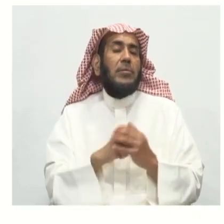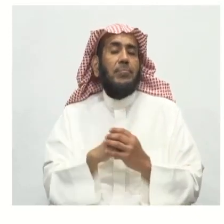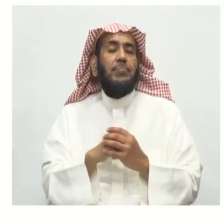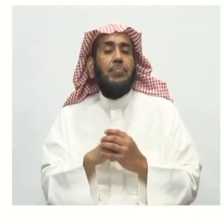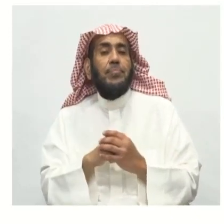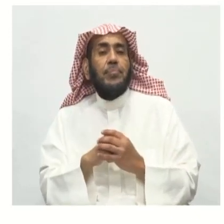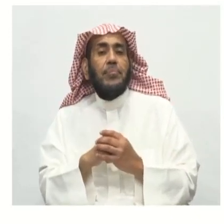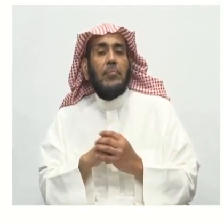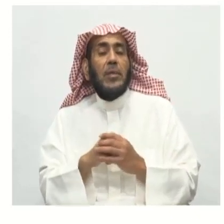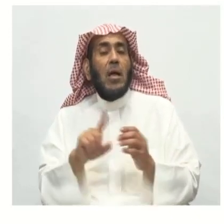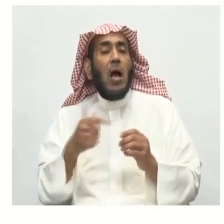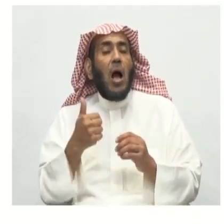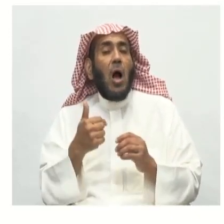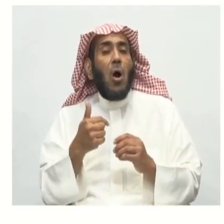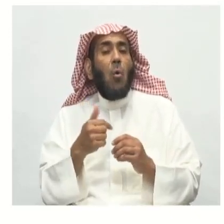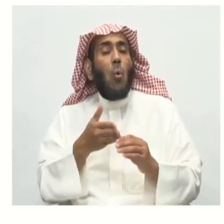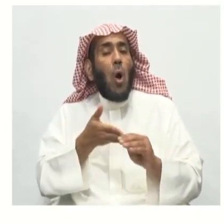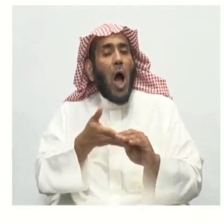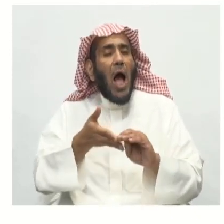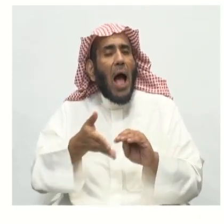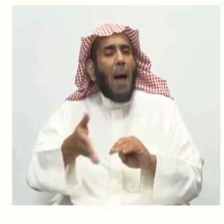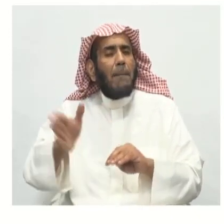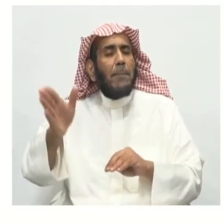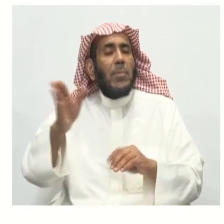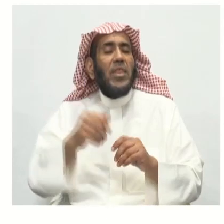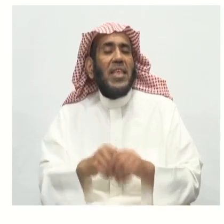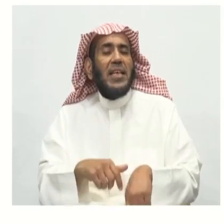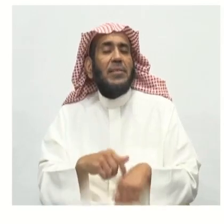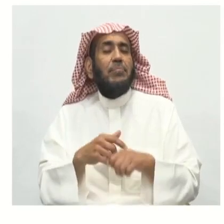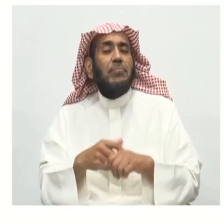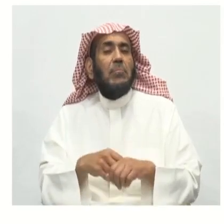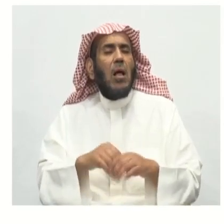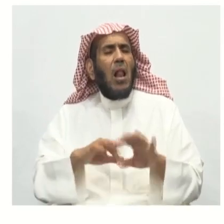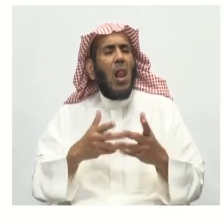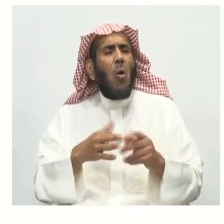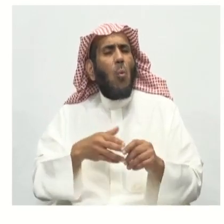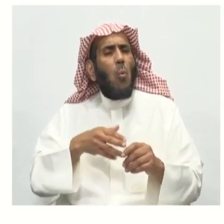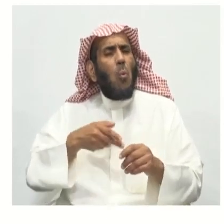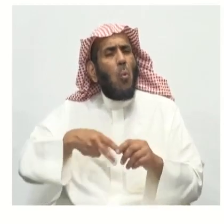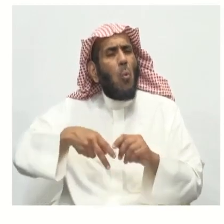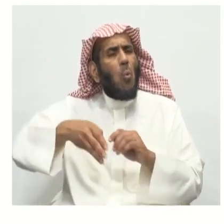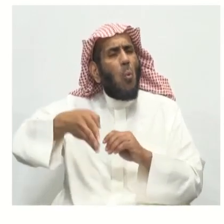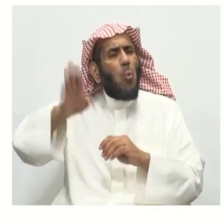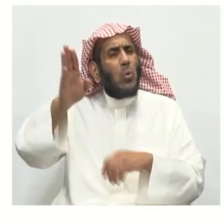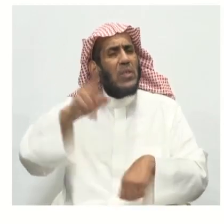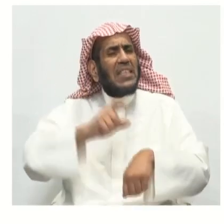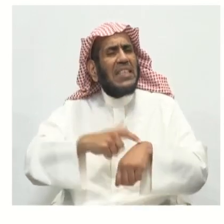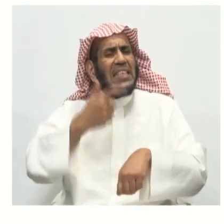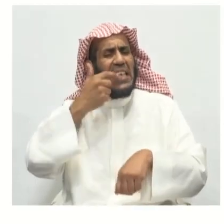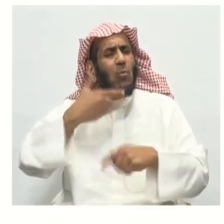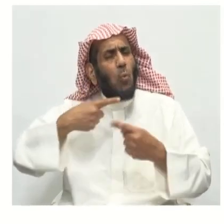الكلمات او امضي حقبا اي لو اسير زمنا